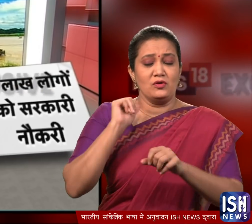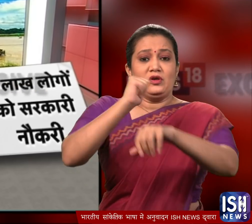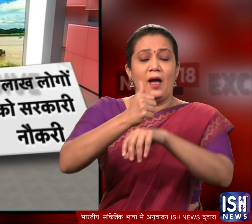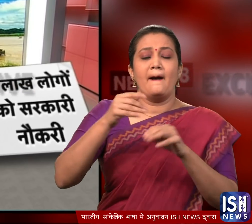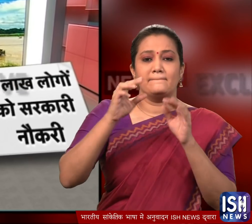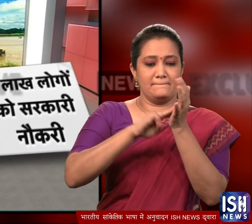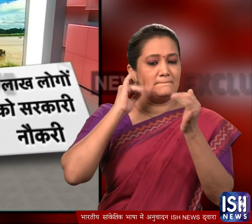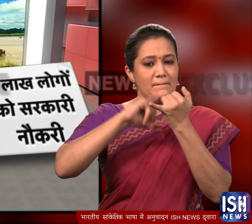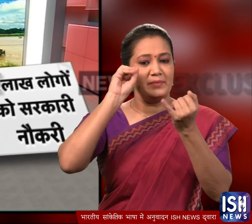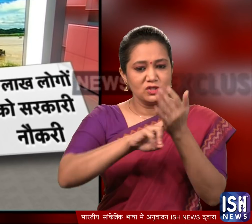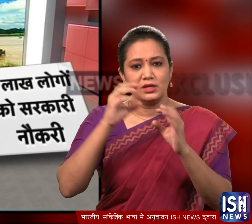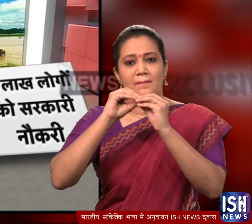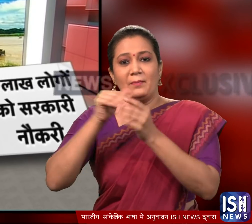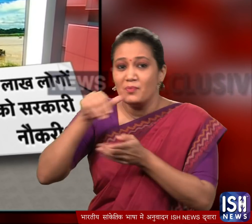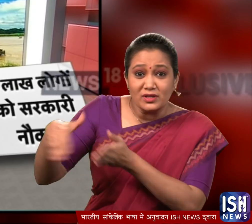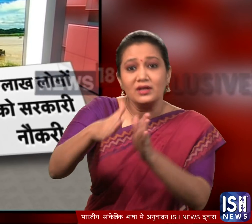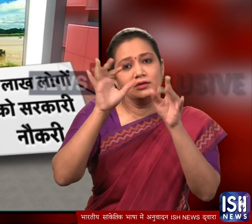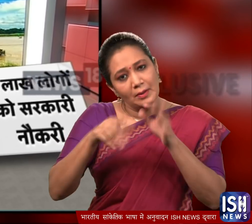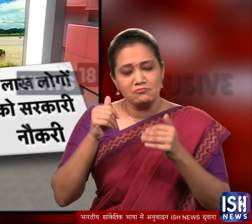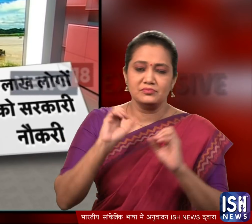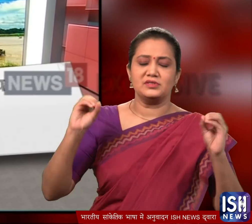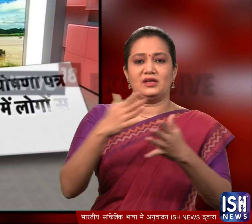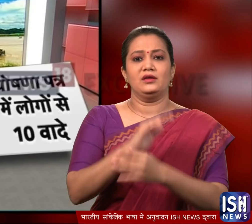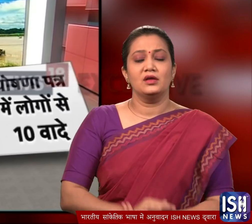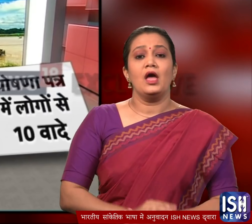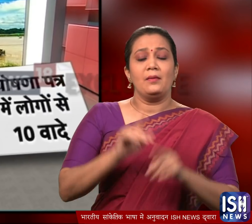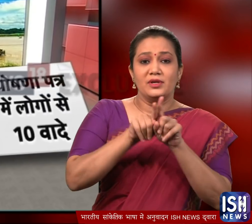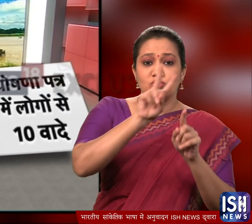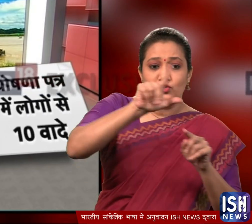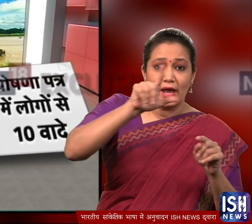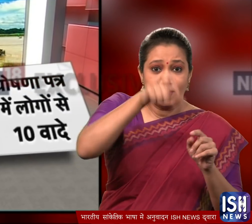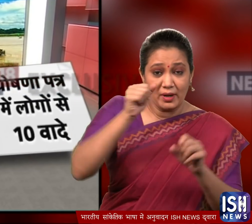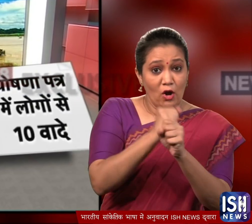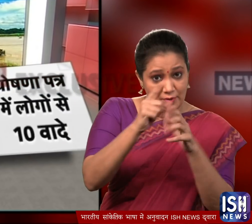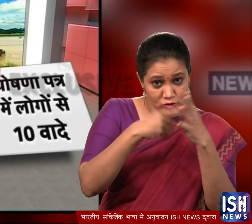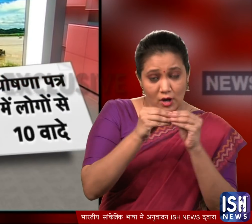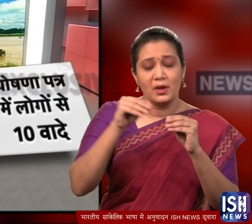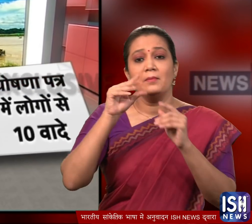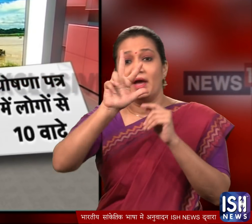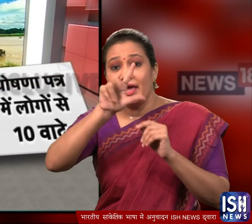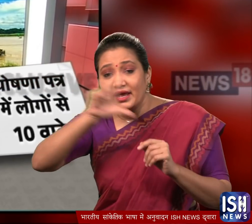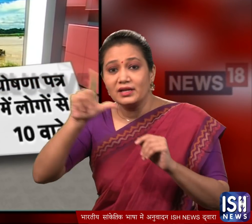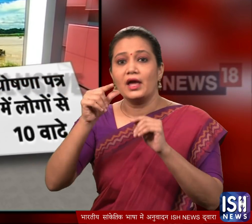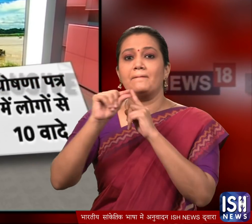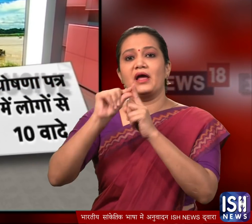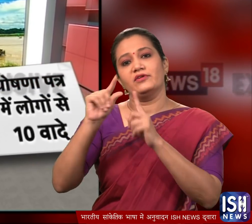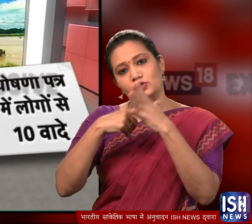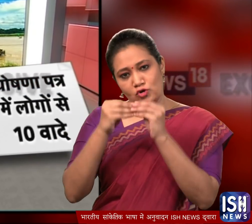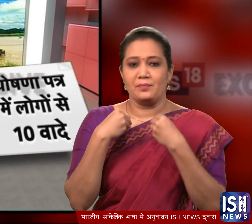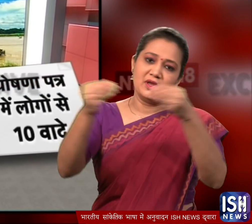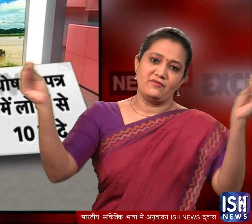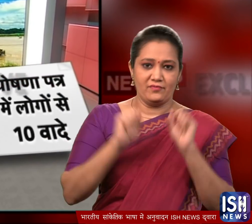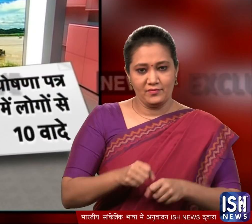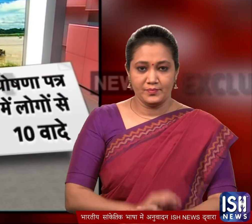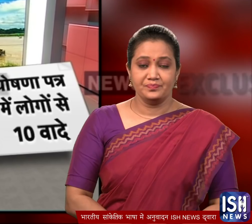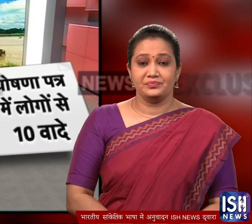मिशन ब्रह्मपुत्र शुरू करने की घोषणा की गई और 2 लाख लोगों को सरकारी नौकरी और प्राइवेट सेक्टर में 8 लाख नई नौकरियां देने का भी